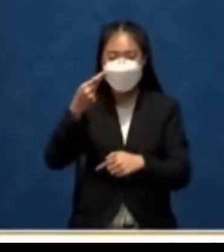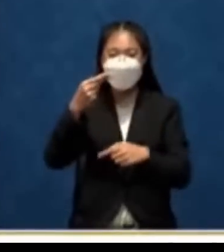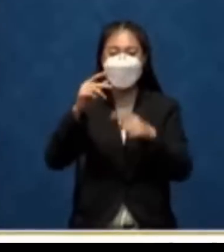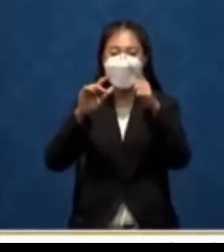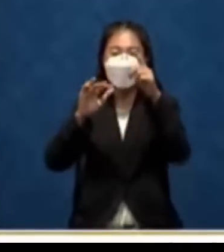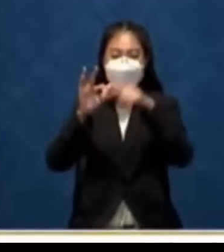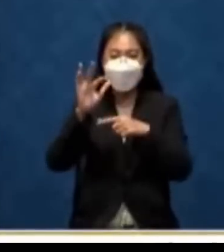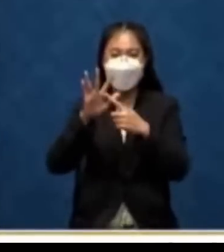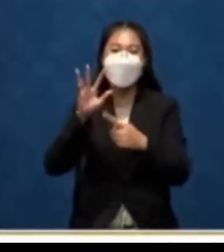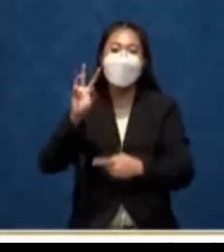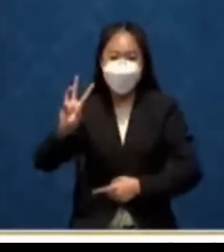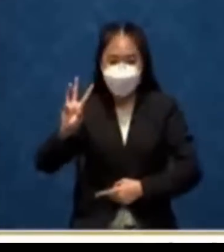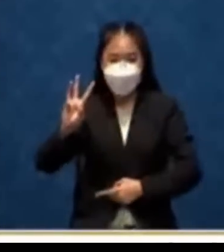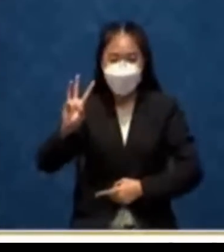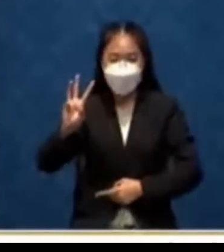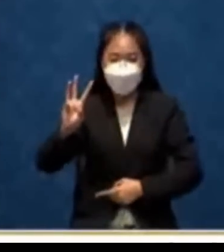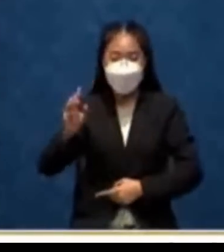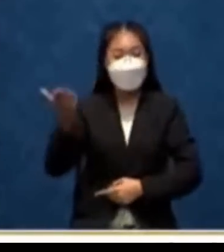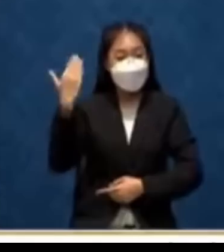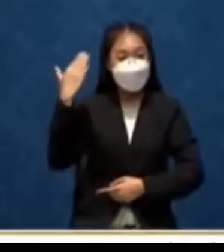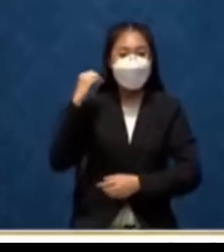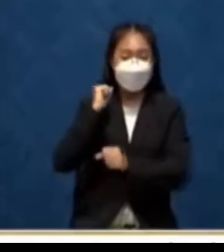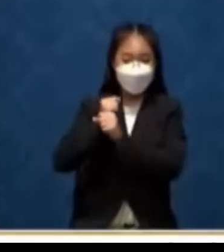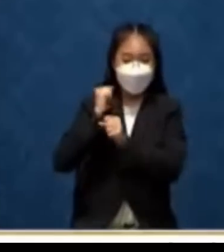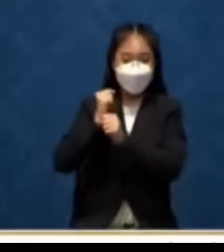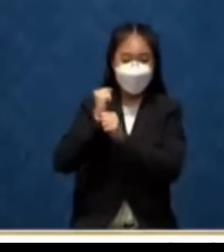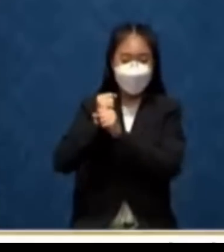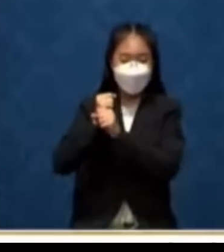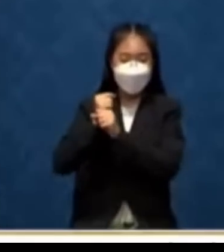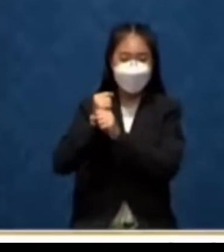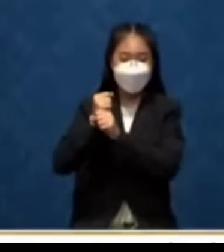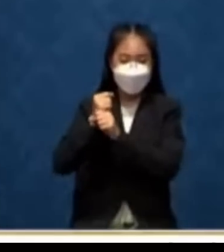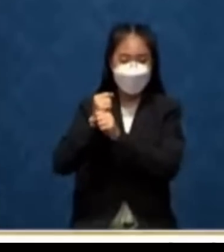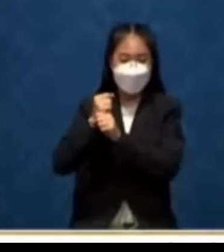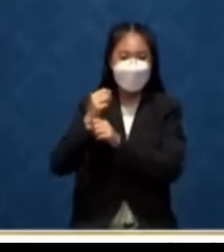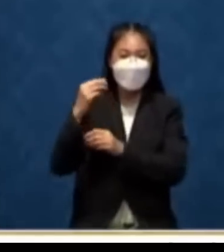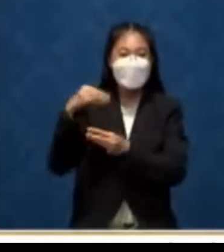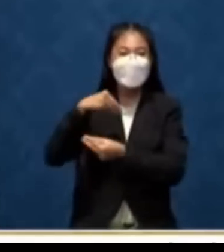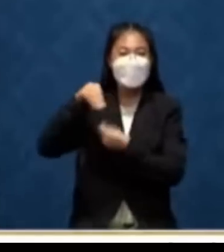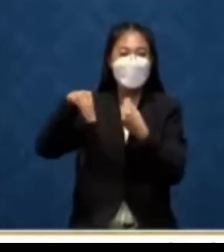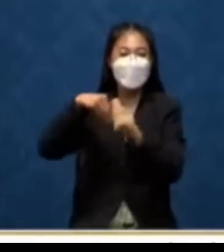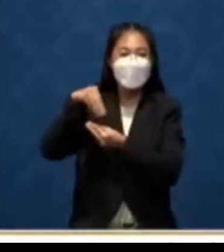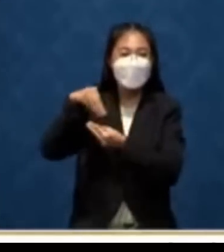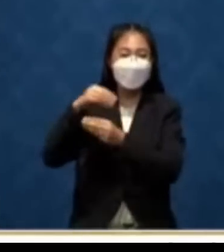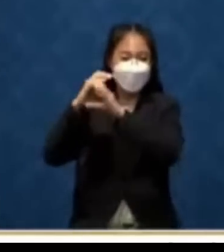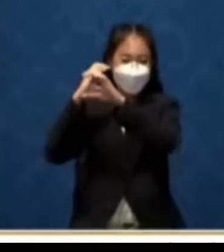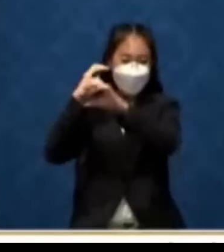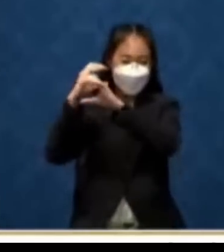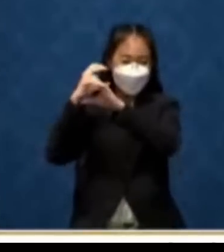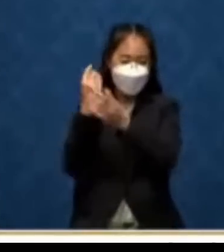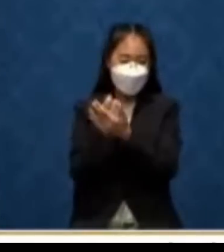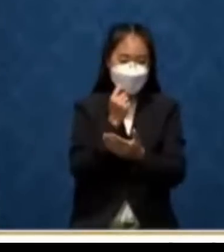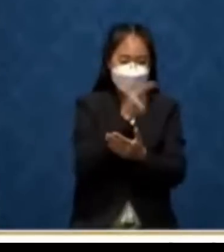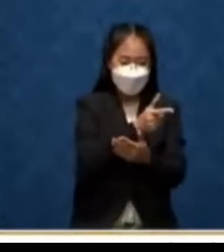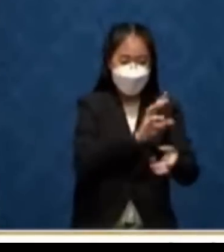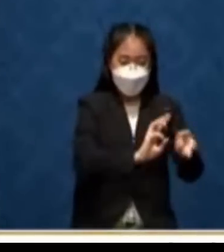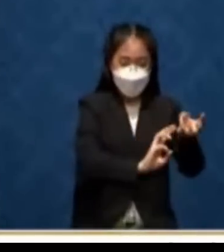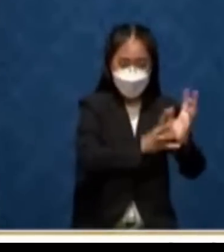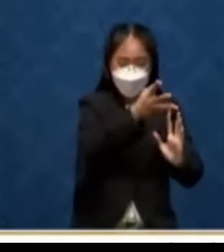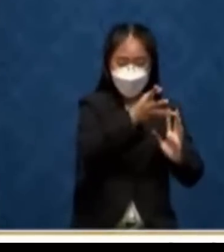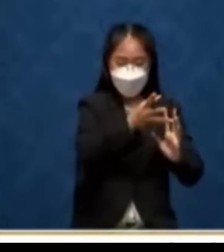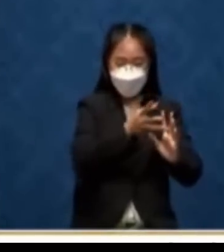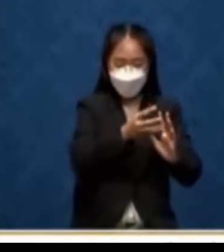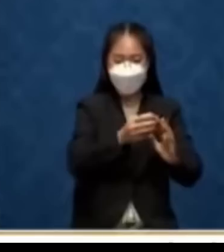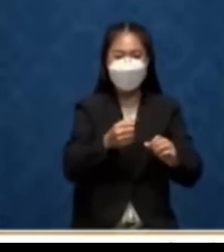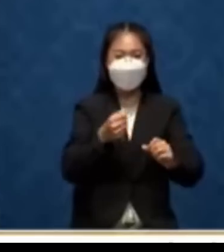ก่อนหน้านี้เคยทำทัวร์ศูนย์เหรียญที่ภูเก็ตปี55เคยมีคดีจ้างวานเผาสวนงูคู่แข่งซ้อมร